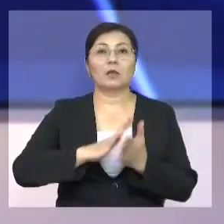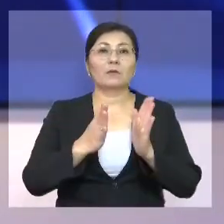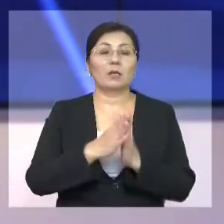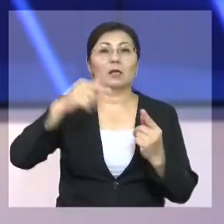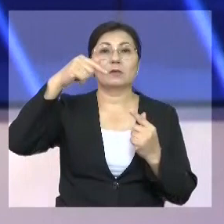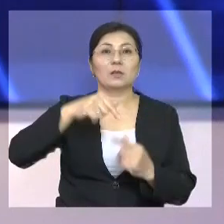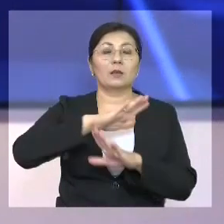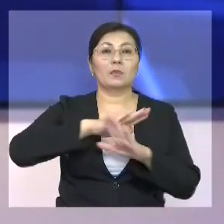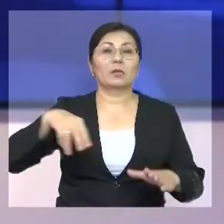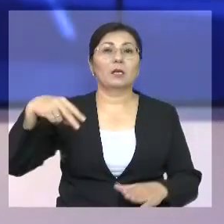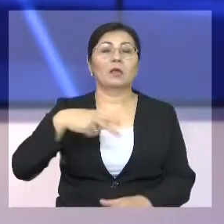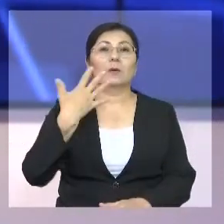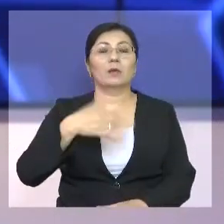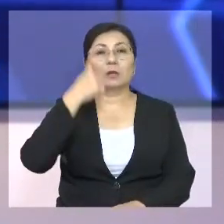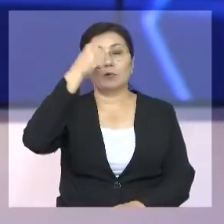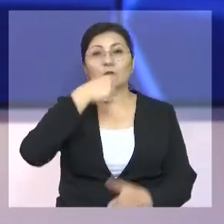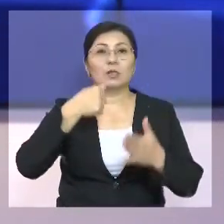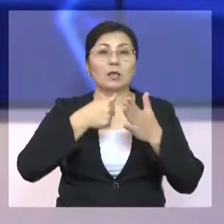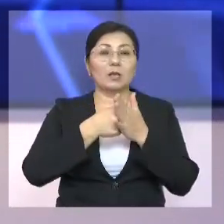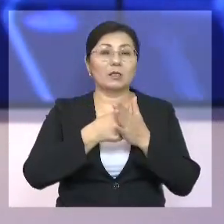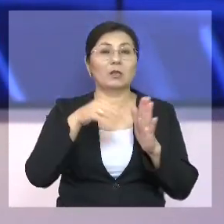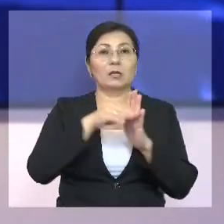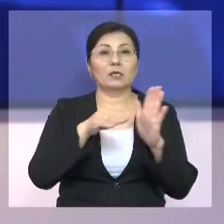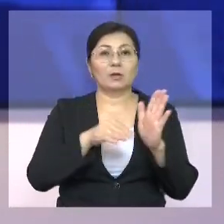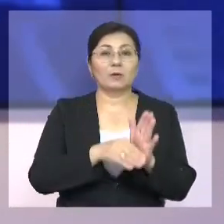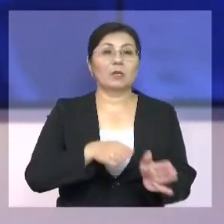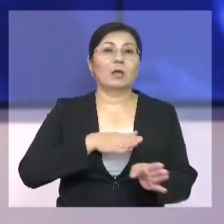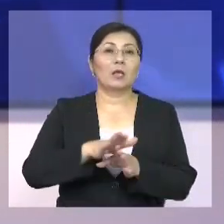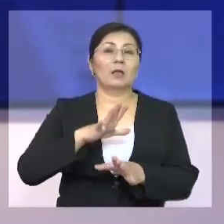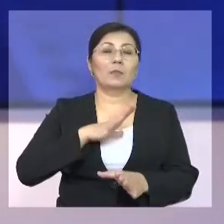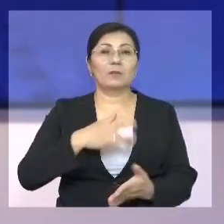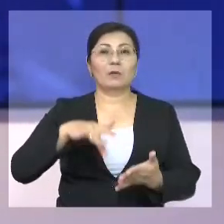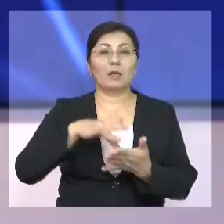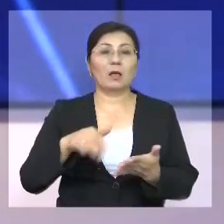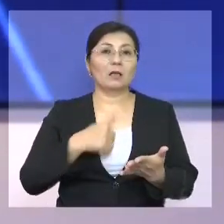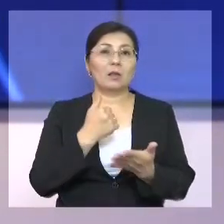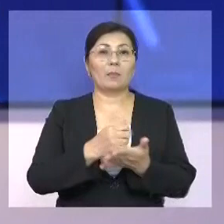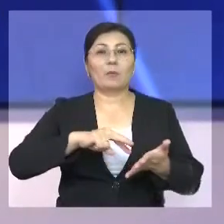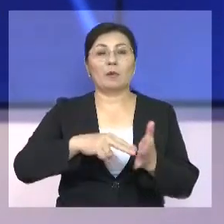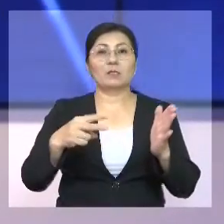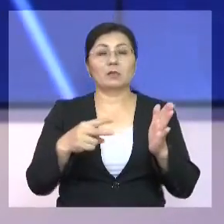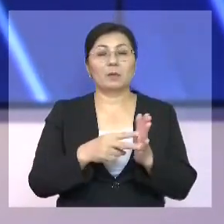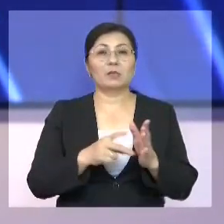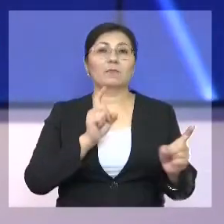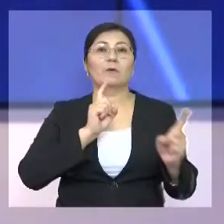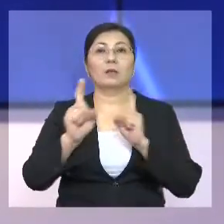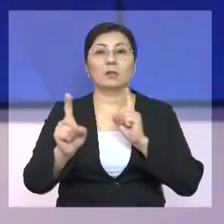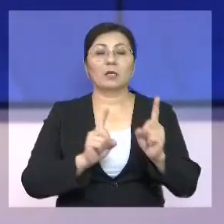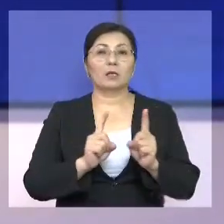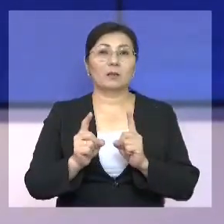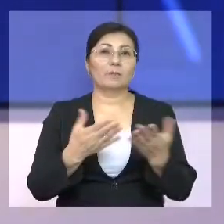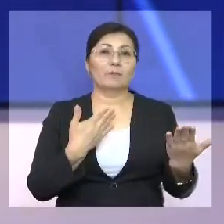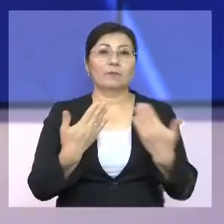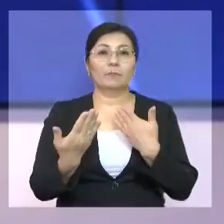емес. Бұл 2050 жылға дейін кезең-кезеңмен атқарылатын жұмыс. Қаланың бас жоспары бүгін қоғамдық кеңесте талқыға